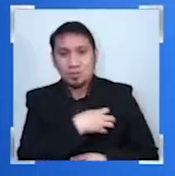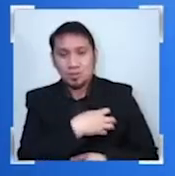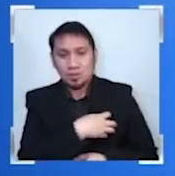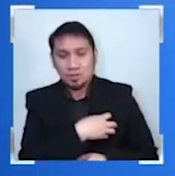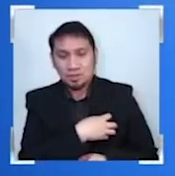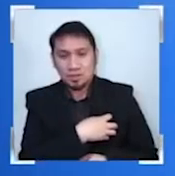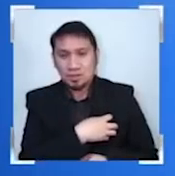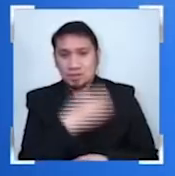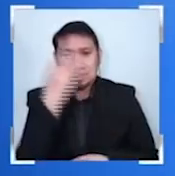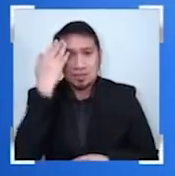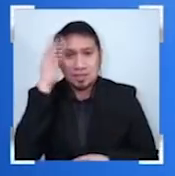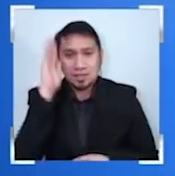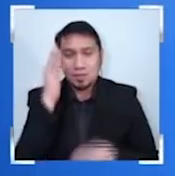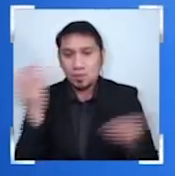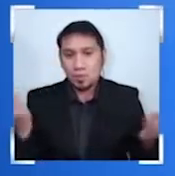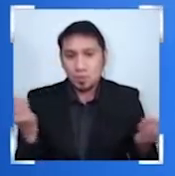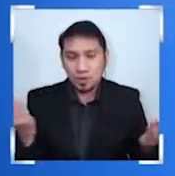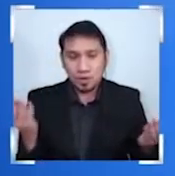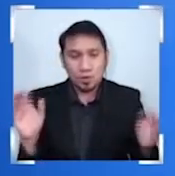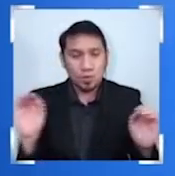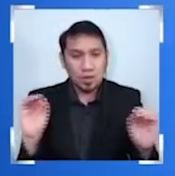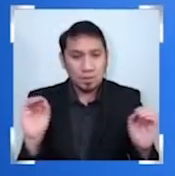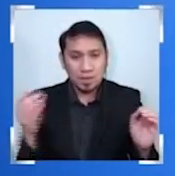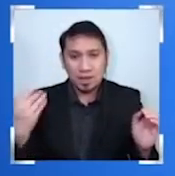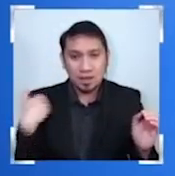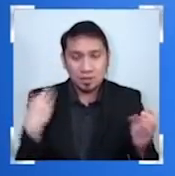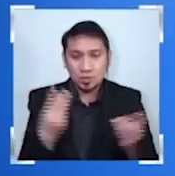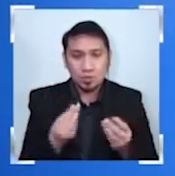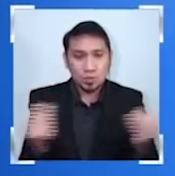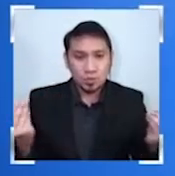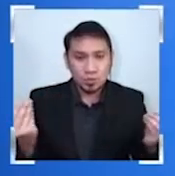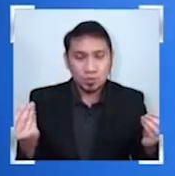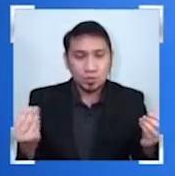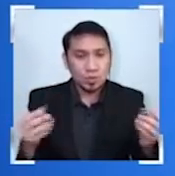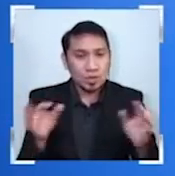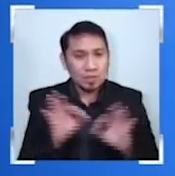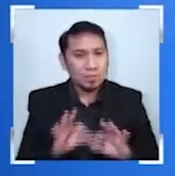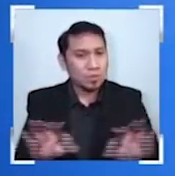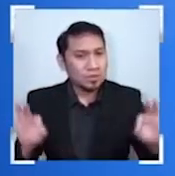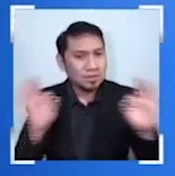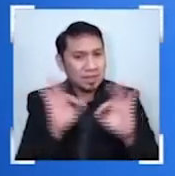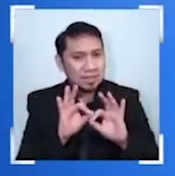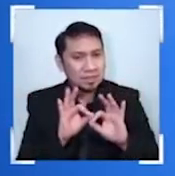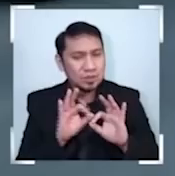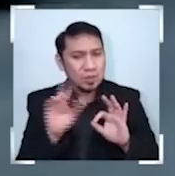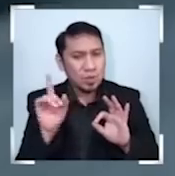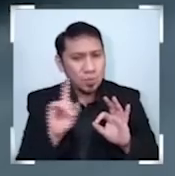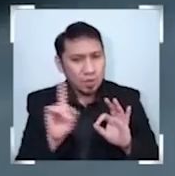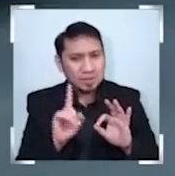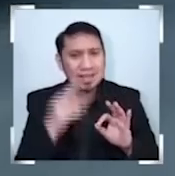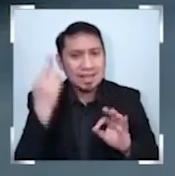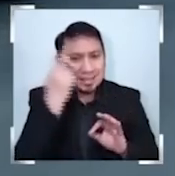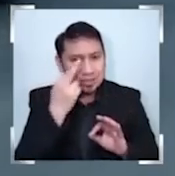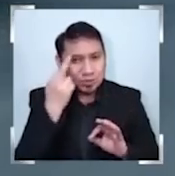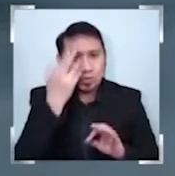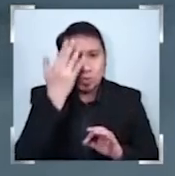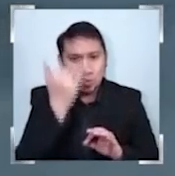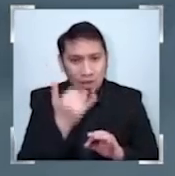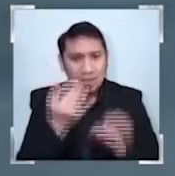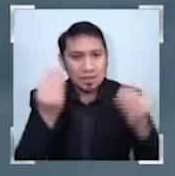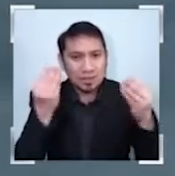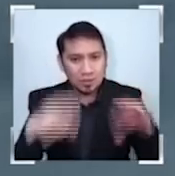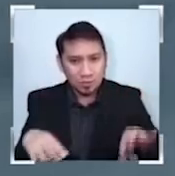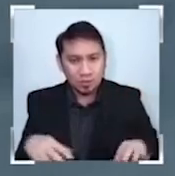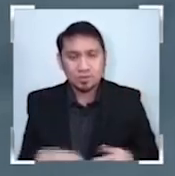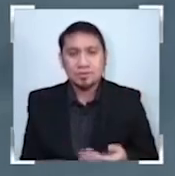malaman kung nasaan at wala pang resolusyon. So napaka-importating malaman talaga natin. Anong puntulo nito? Ako, si Mariz Umali, ang